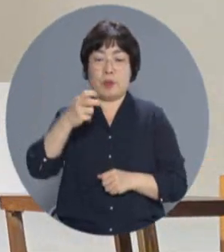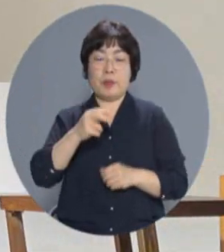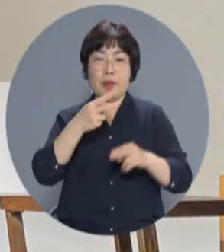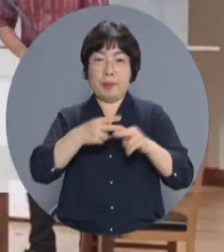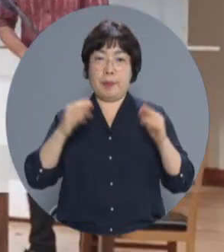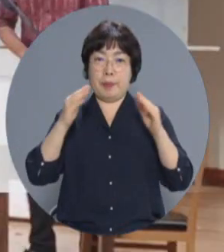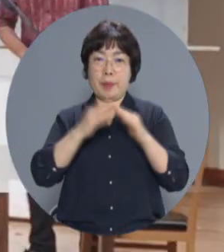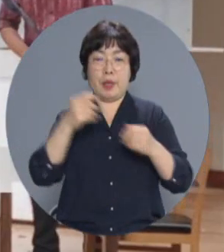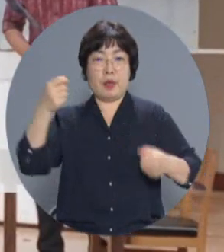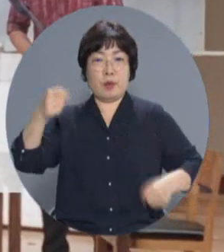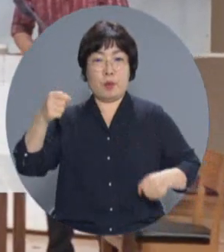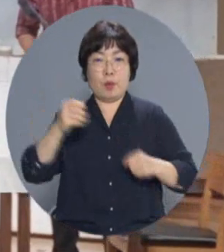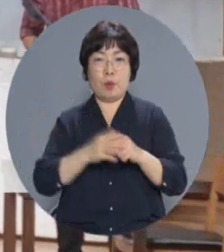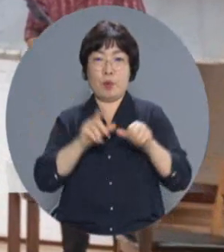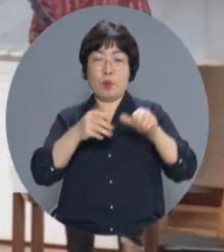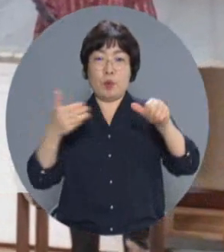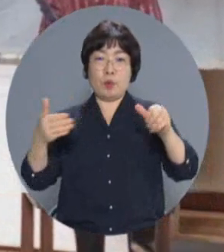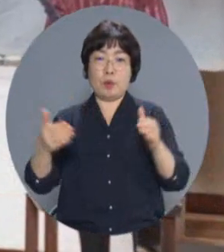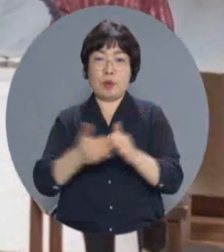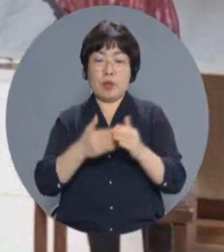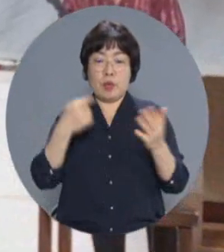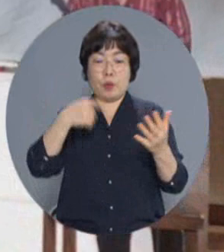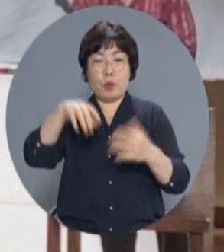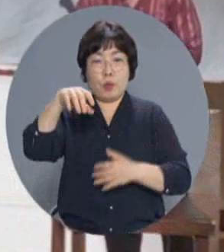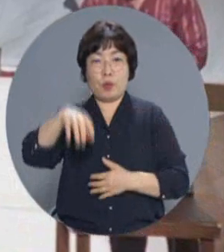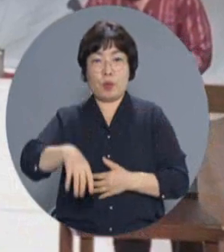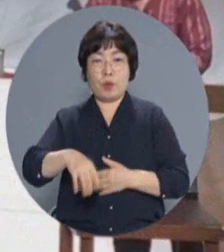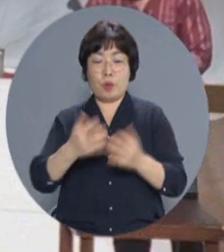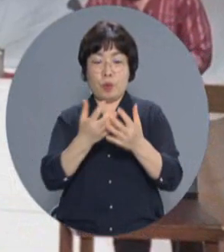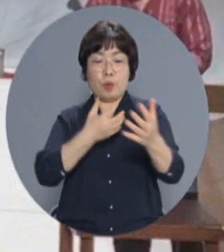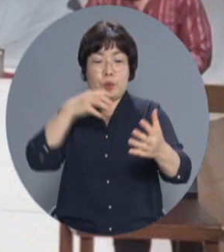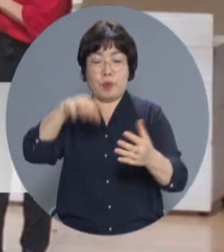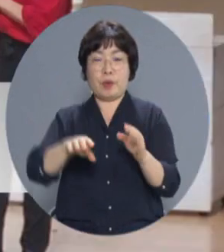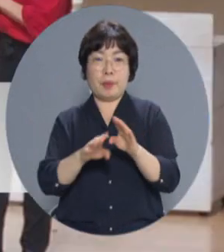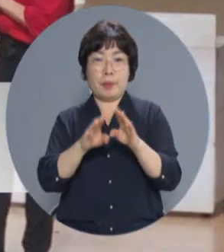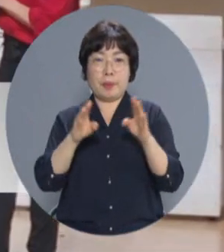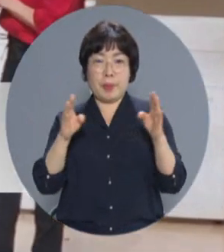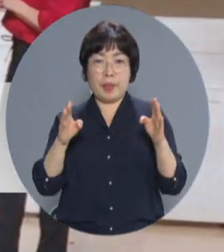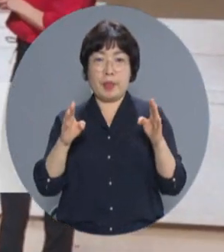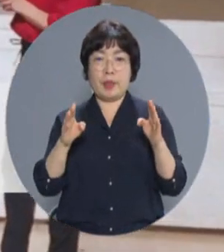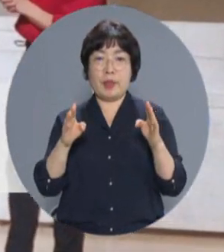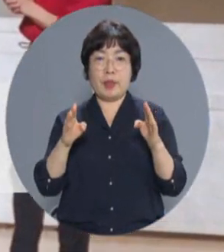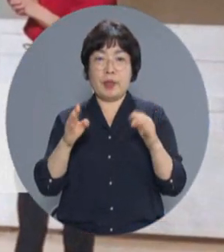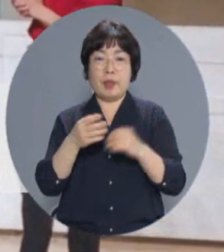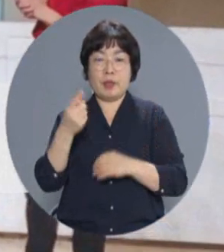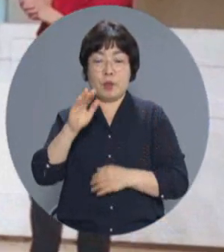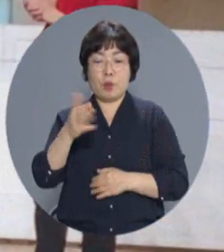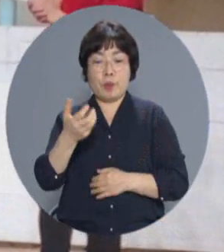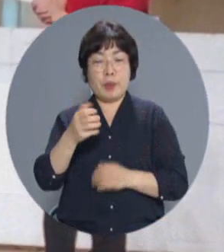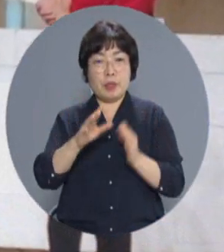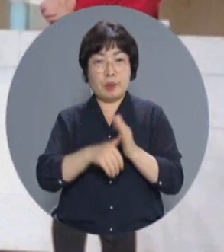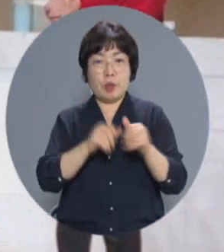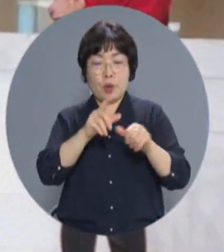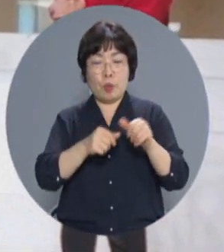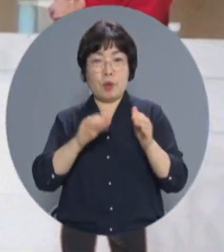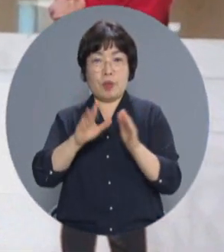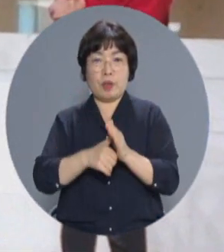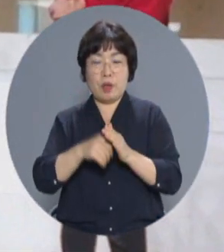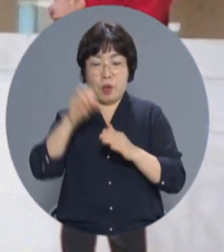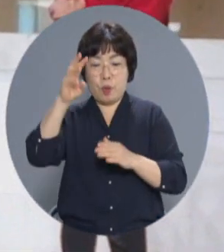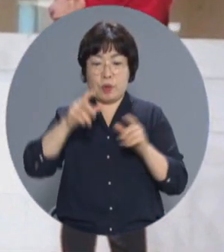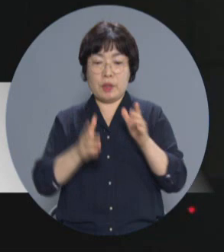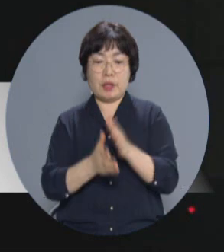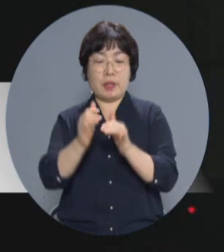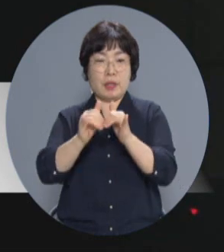공연합니다 운행 9일까지 학생교육문화회관 대공연장에서 열리는 이번 공연은 1980년 5월 당시